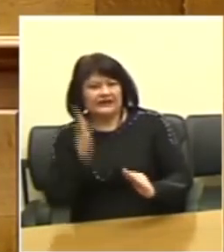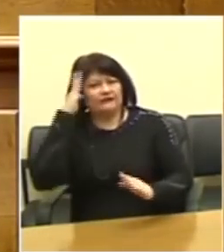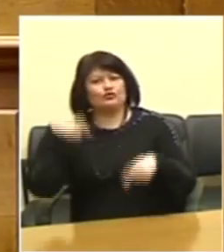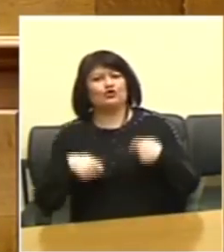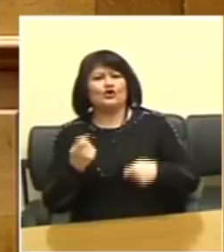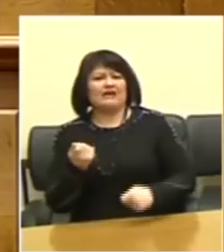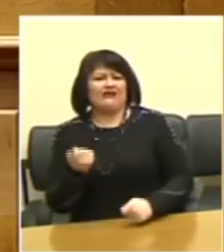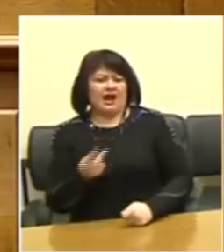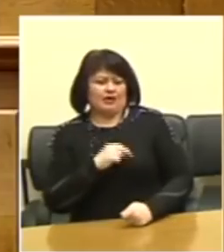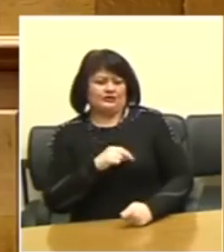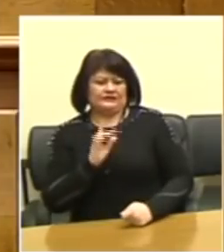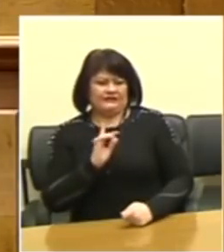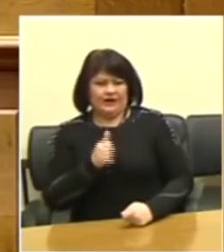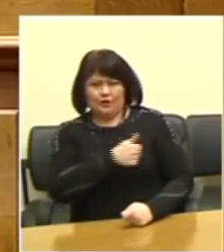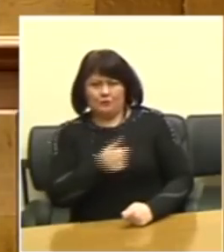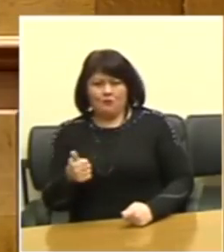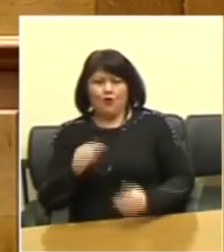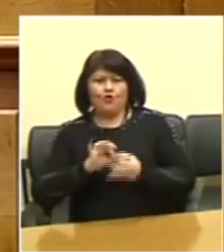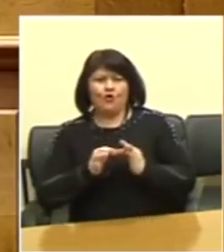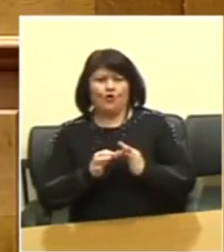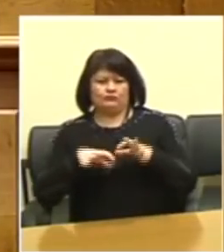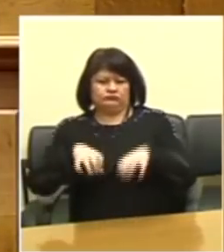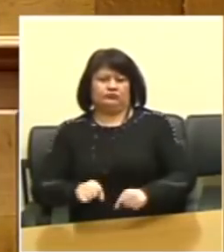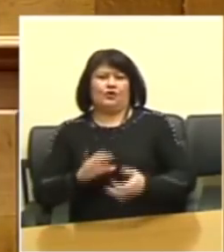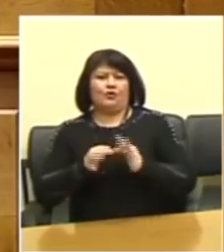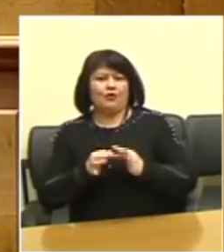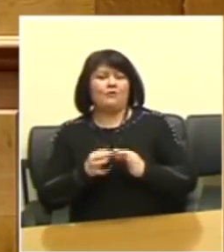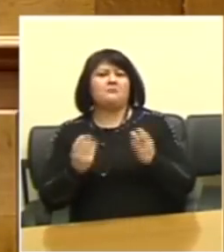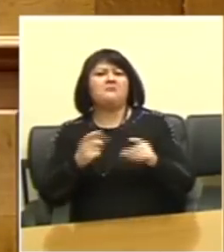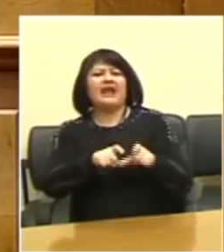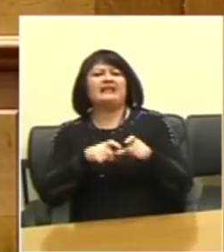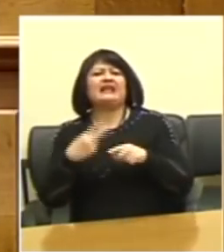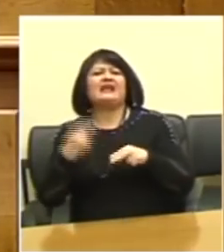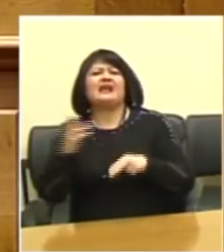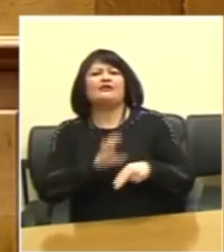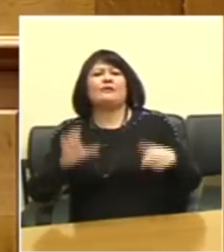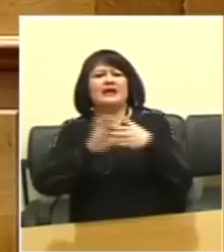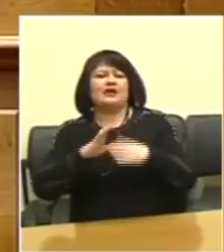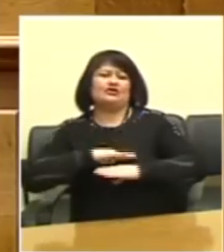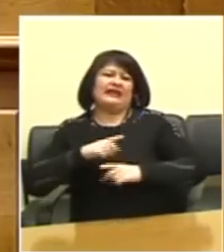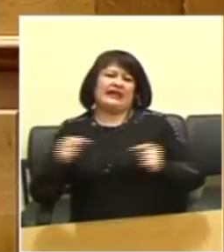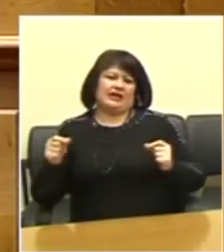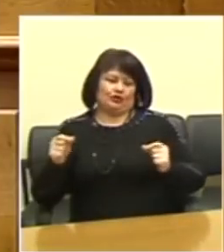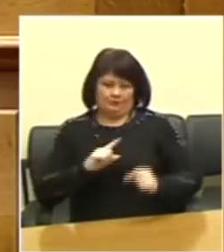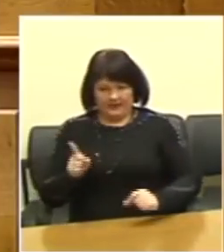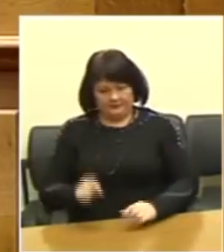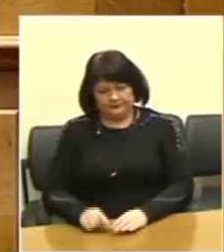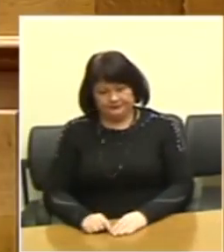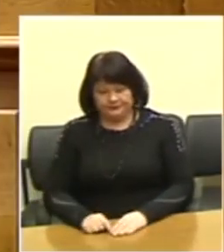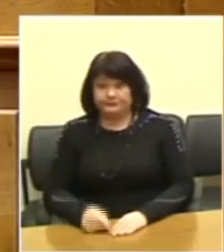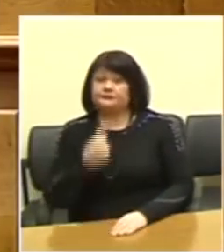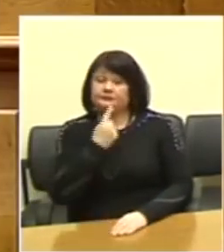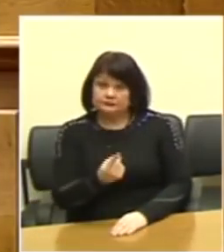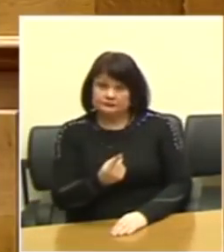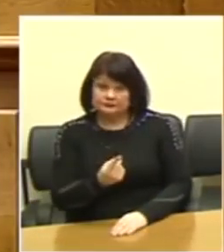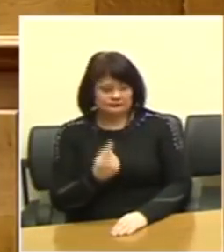κεφαλαίου, μονοπωλιακών ομίλων, πολυεθνικών, της Ευρωπαϊκής Ένωσης και του ΝΑΤΟ. Του λέμε να γυρίσει